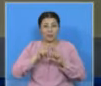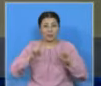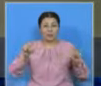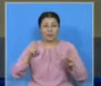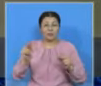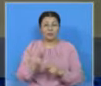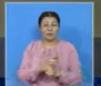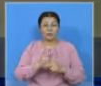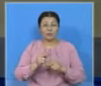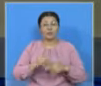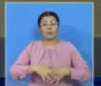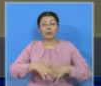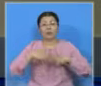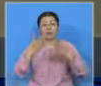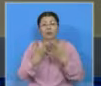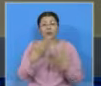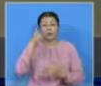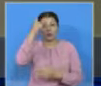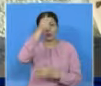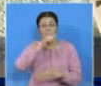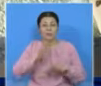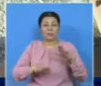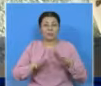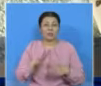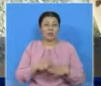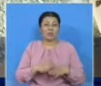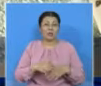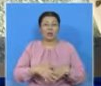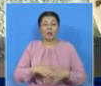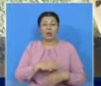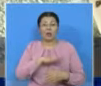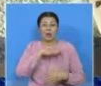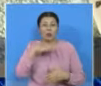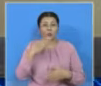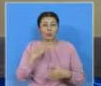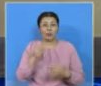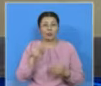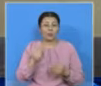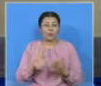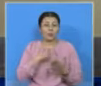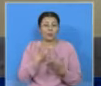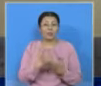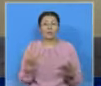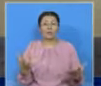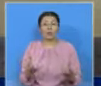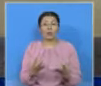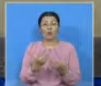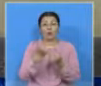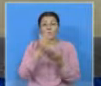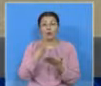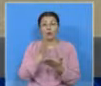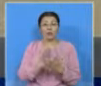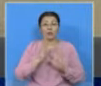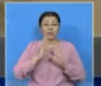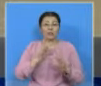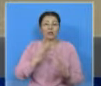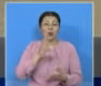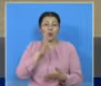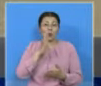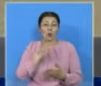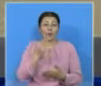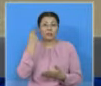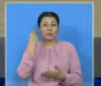жөндеу жұмысының көлемі өткен жылмен салыстырғанда анағұрлым көп. Яғни мемлекеттен жеткілікті деңгейде қолдау бар. Тек үйлестіріп, уақытында